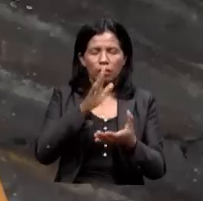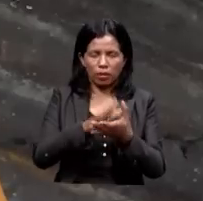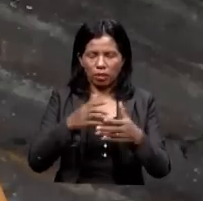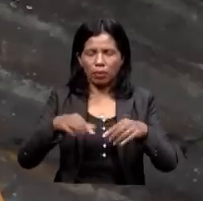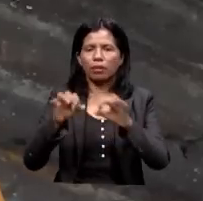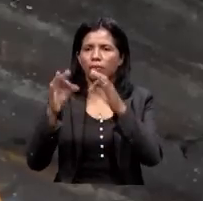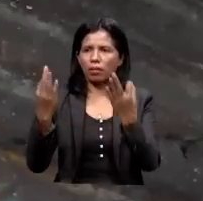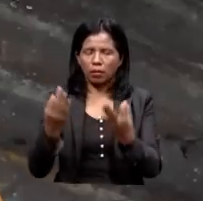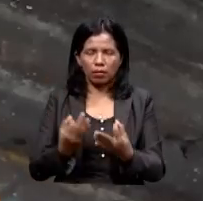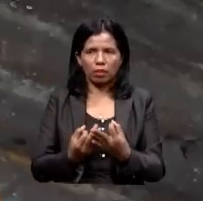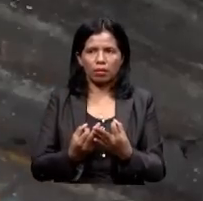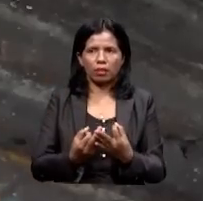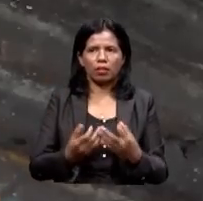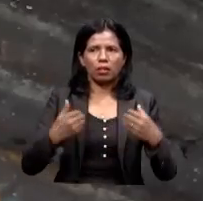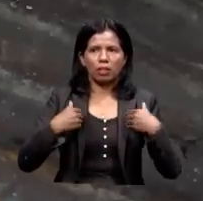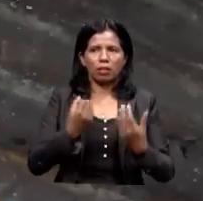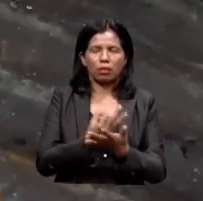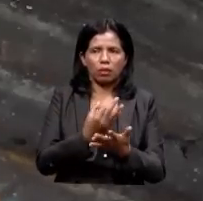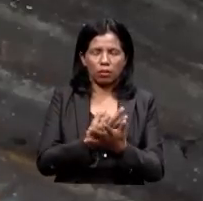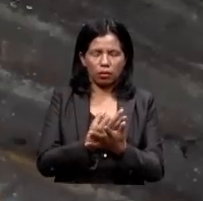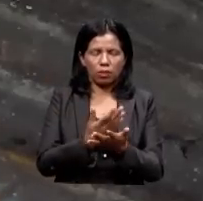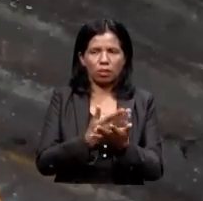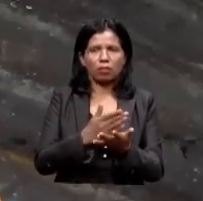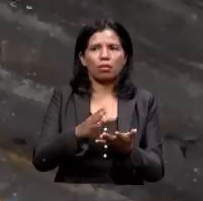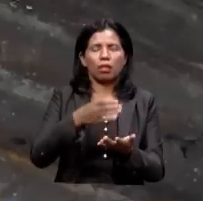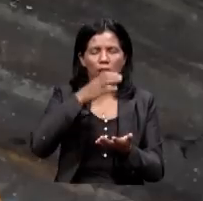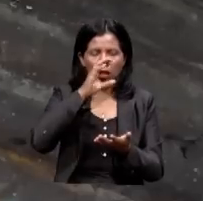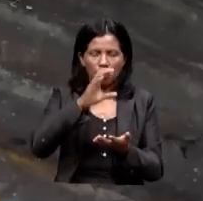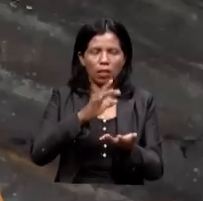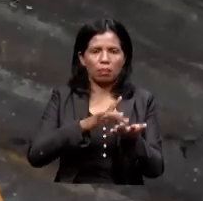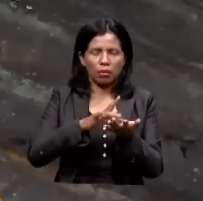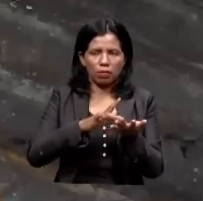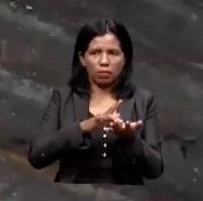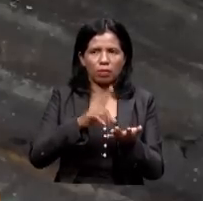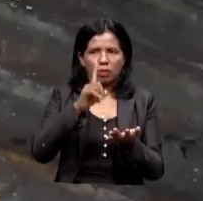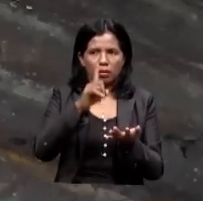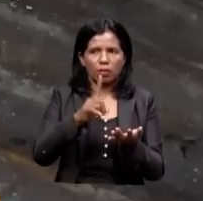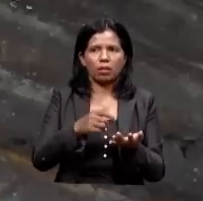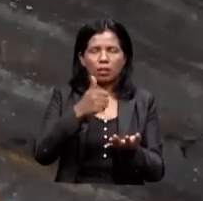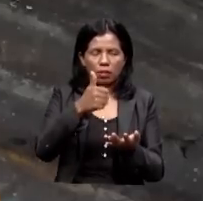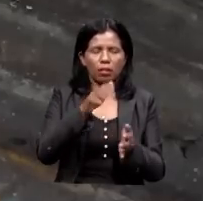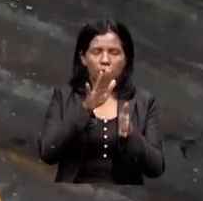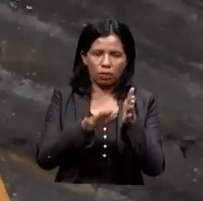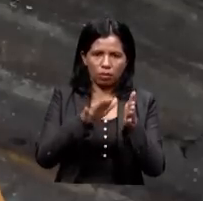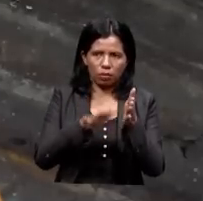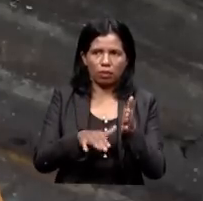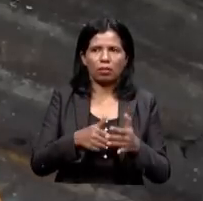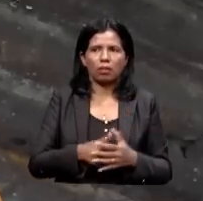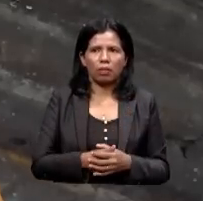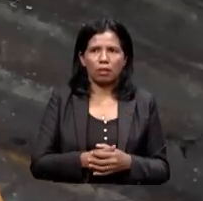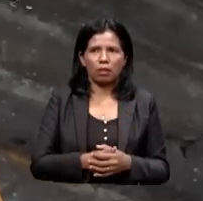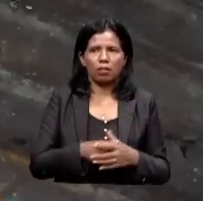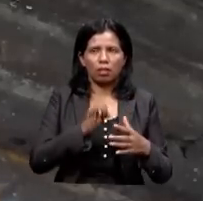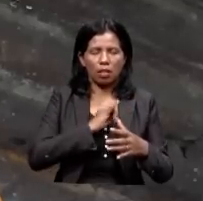ba kerai saya orang ini yang tau mai pasien sini aku him him masih minus lato lo kerai saya pada ni tun tun tun tun tu ane habis